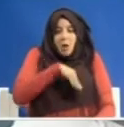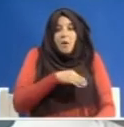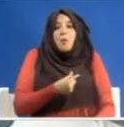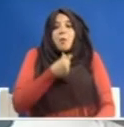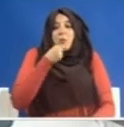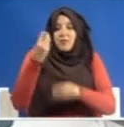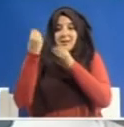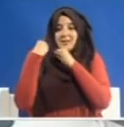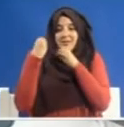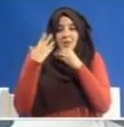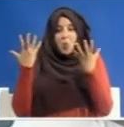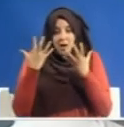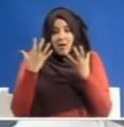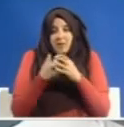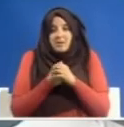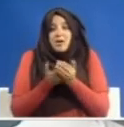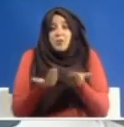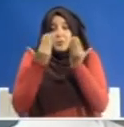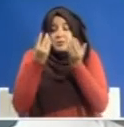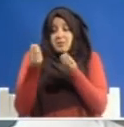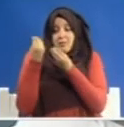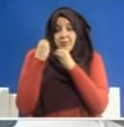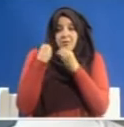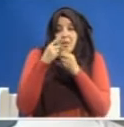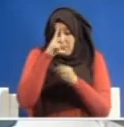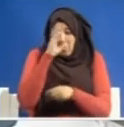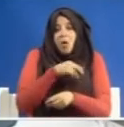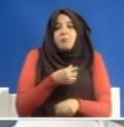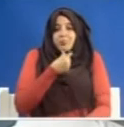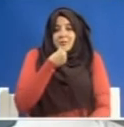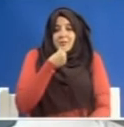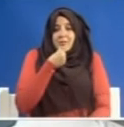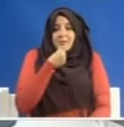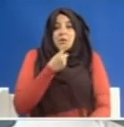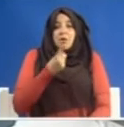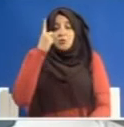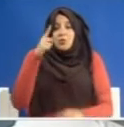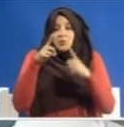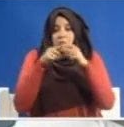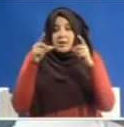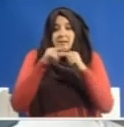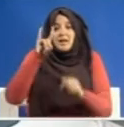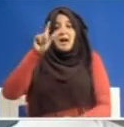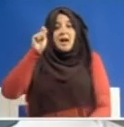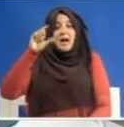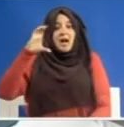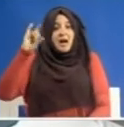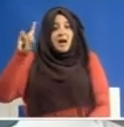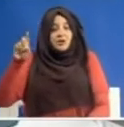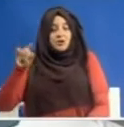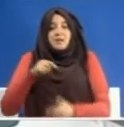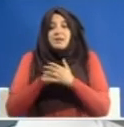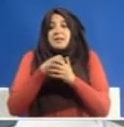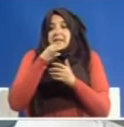يستفيدون من الأحياء، الأحياء يدعون للأموات. ربي علمنا في سورة الحشر الآية العاشرة، ربنا اغفر